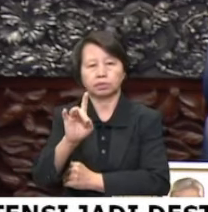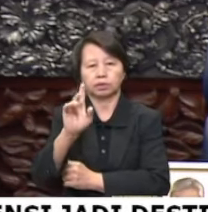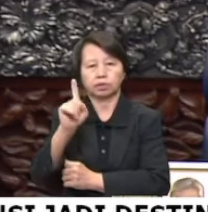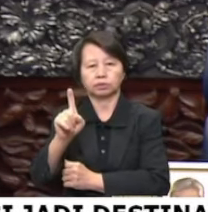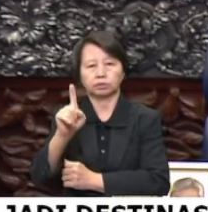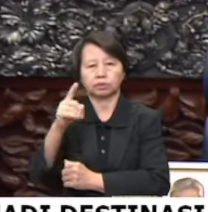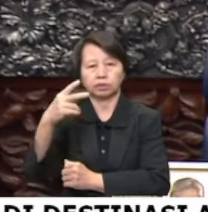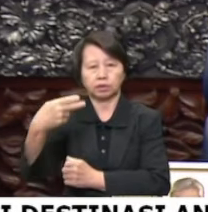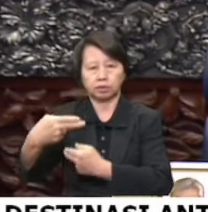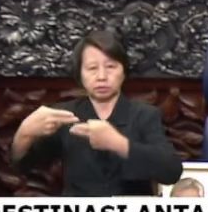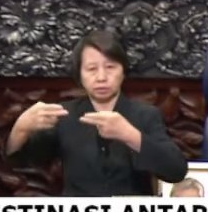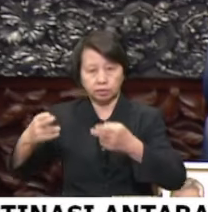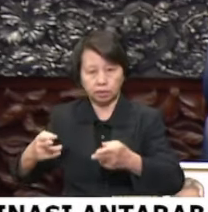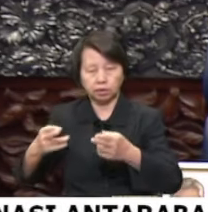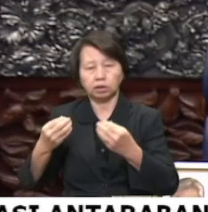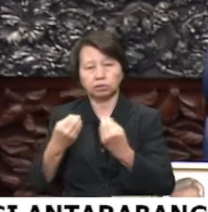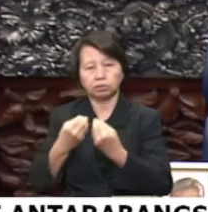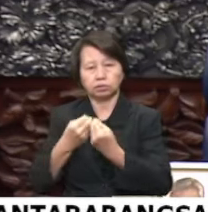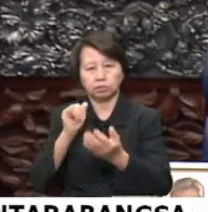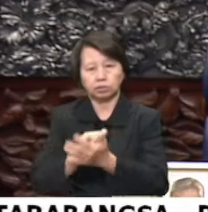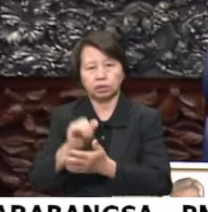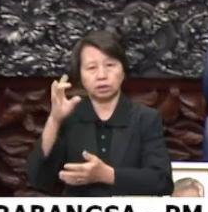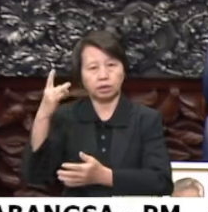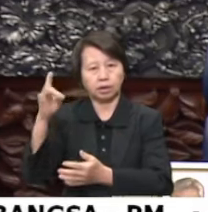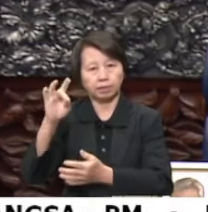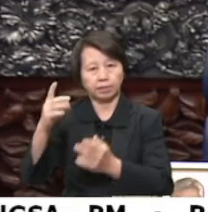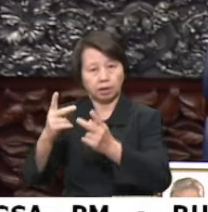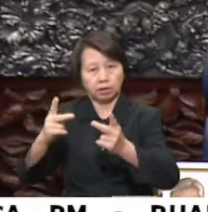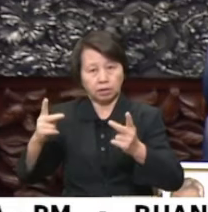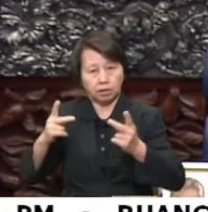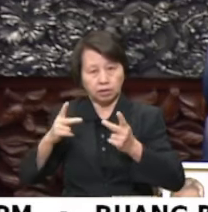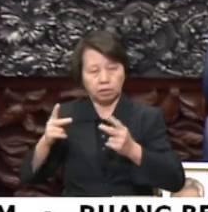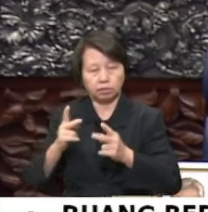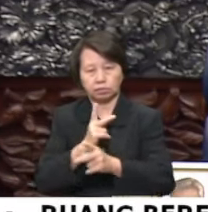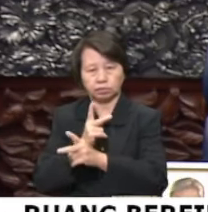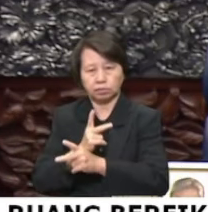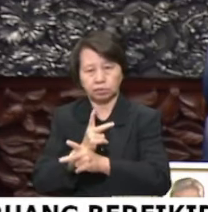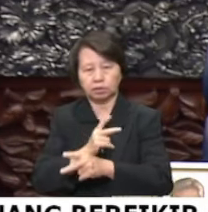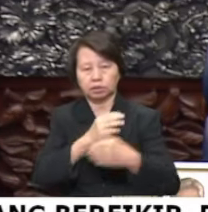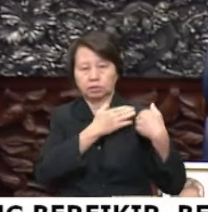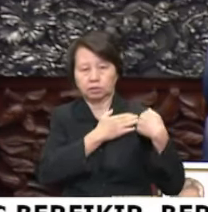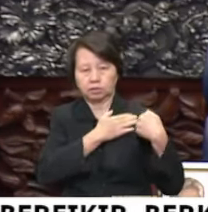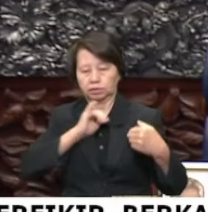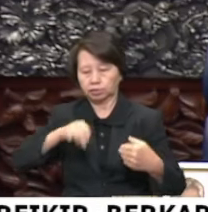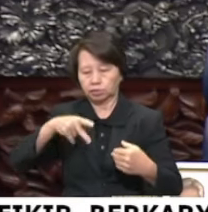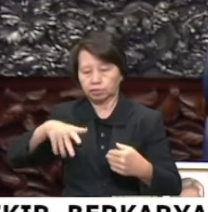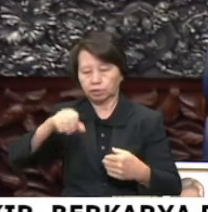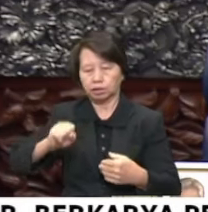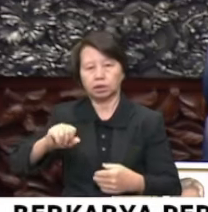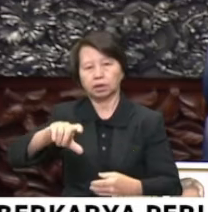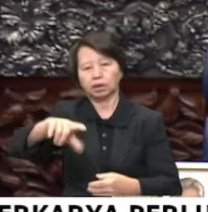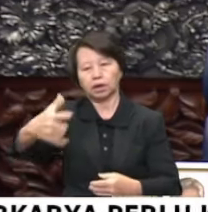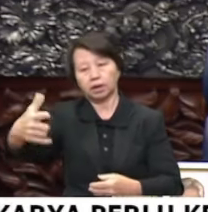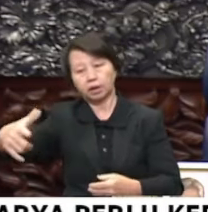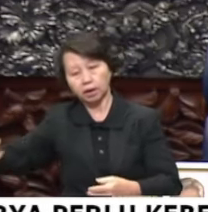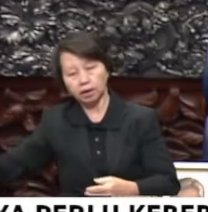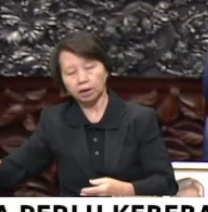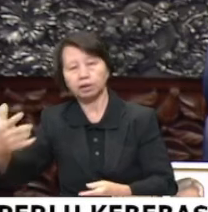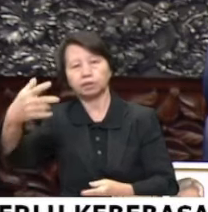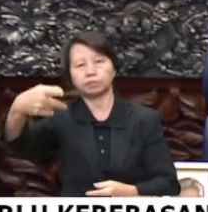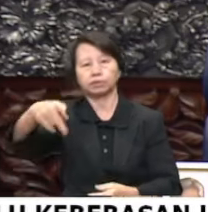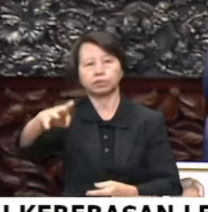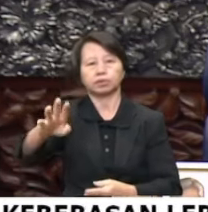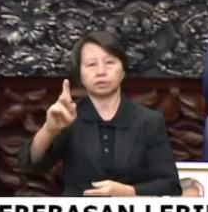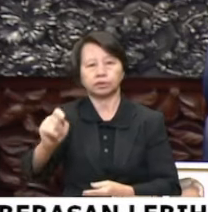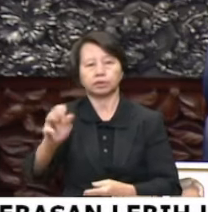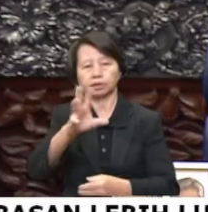hektar. Daripada jumlah tersebut, 18 kolam adalah selian JPS dan selebihnya di bawah PBT dan pelbagai agensi